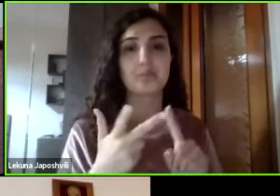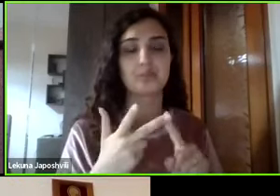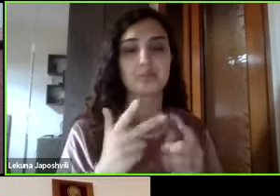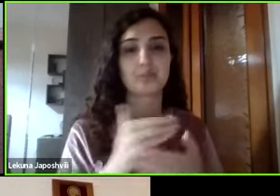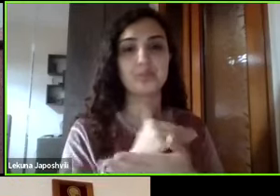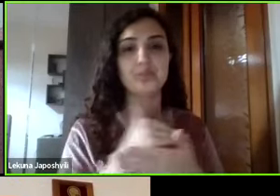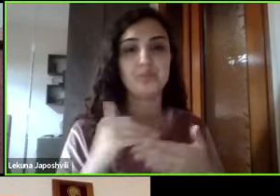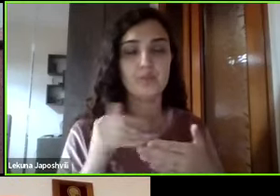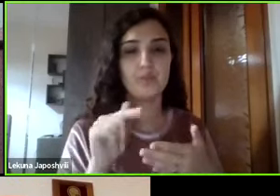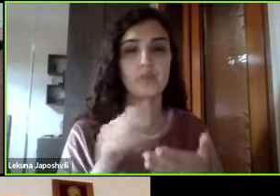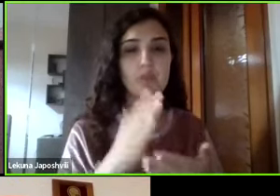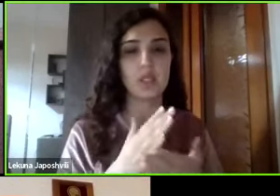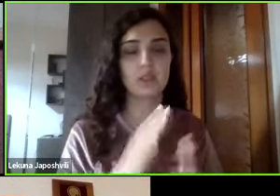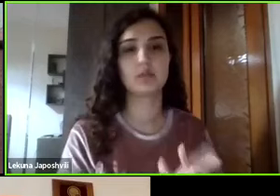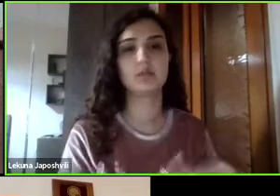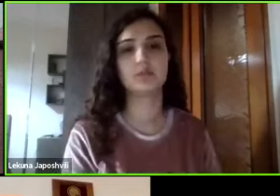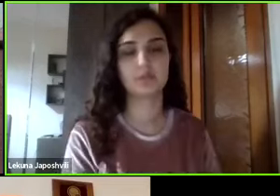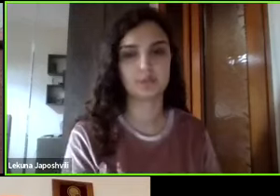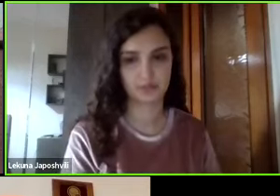მოიცავს